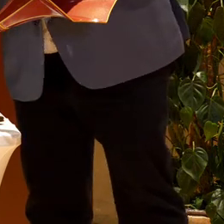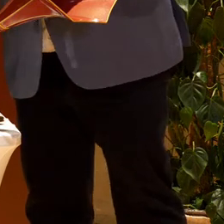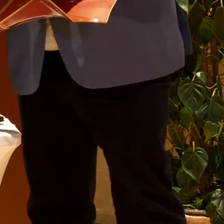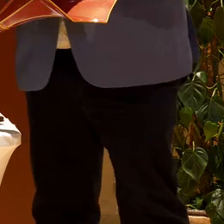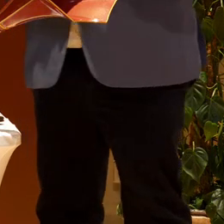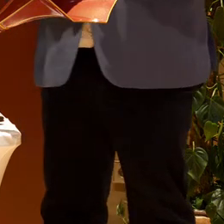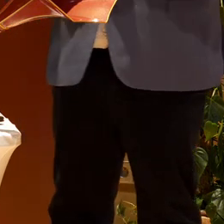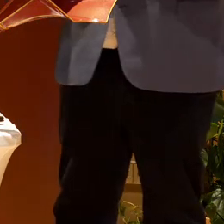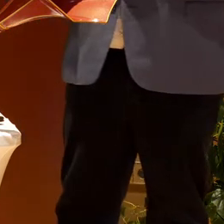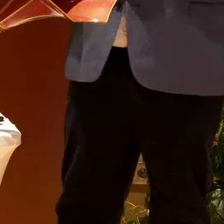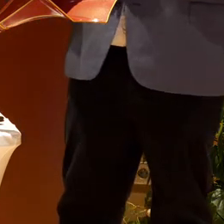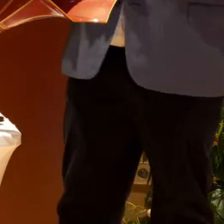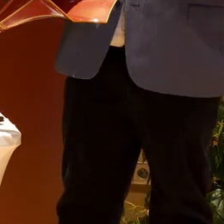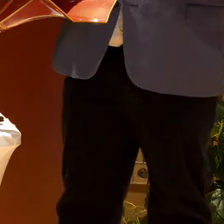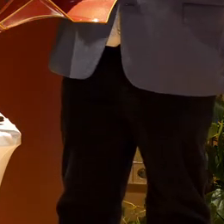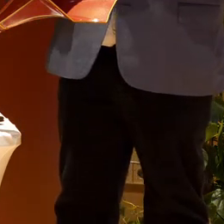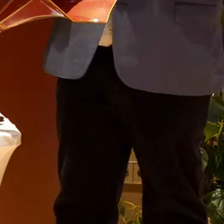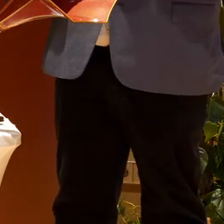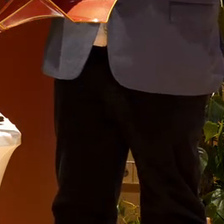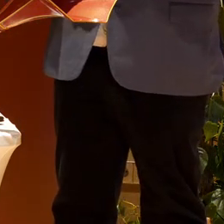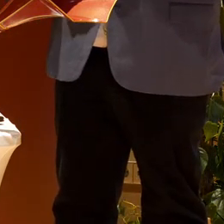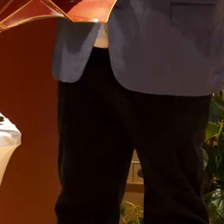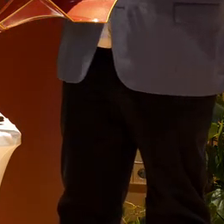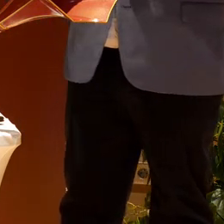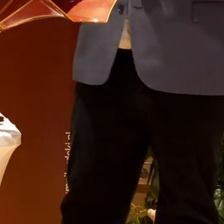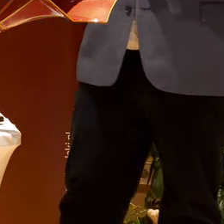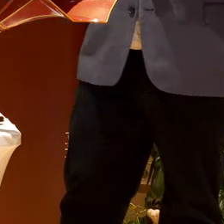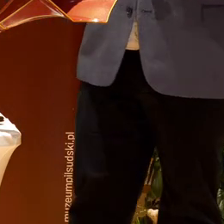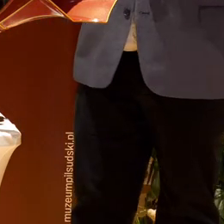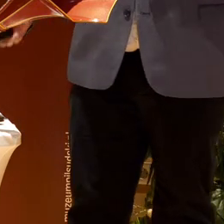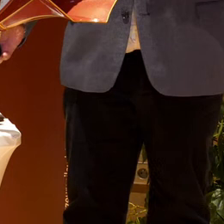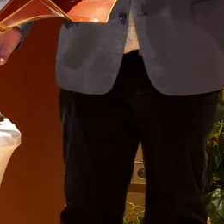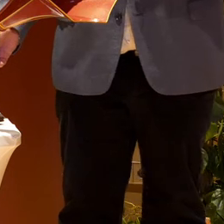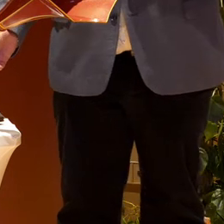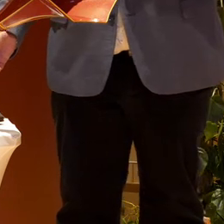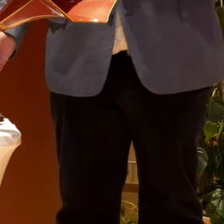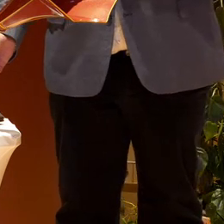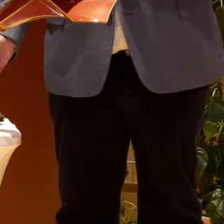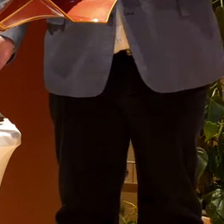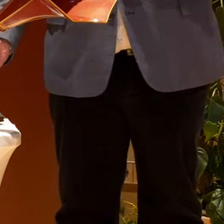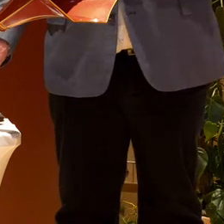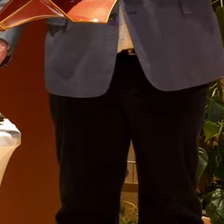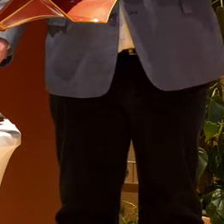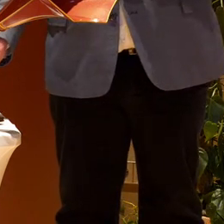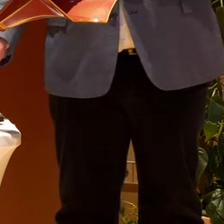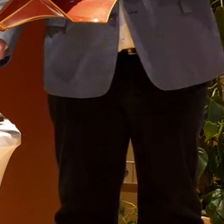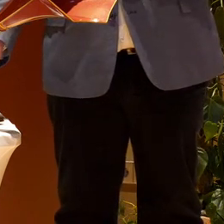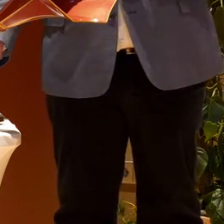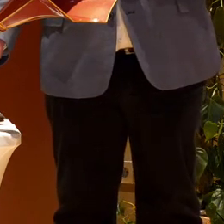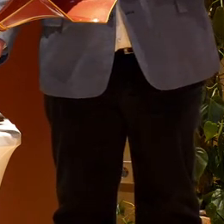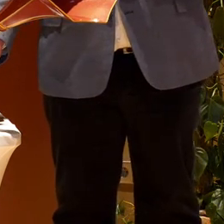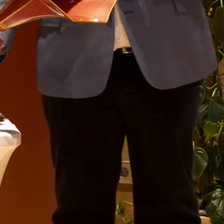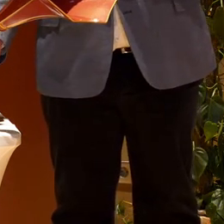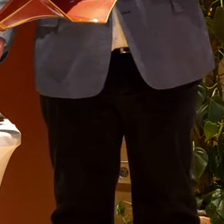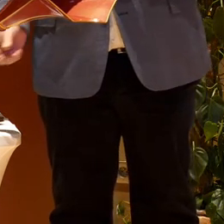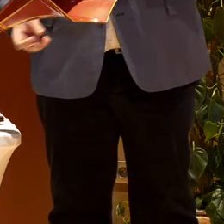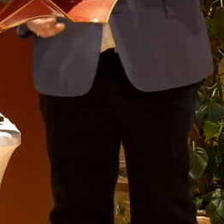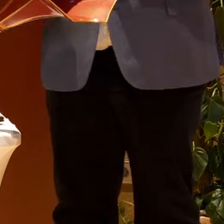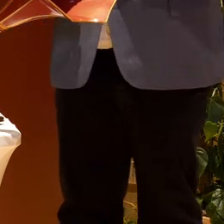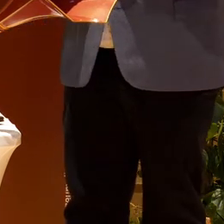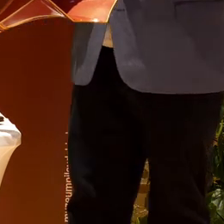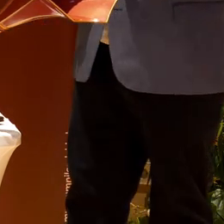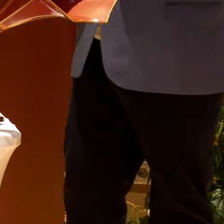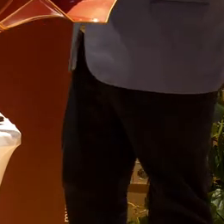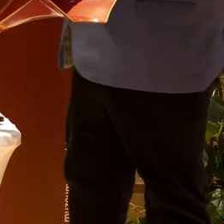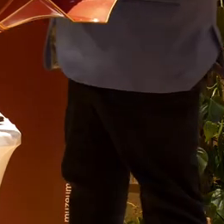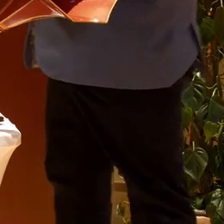1905 roku te cylindry były już celuloidowe i nieco bardziej trwałe, natomiast